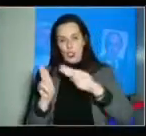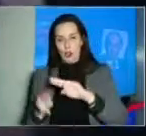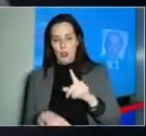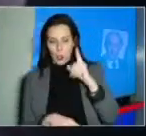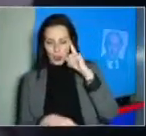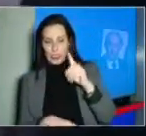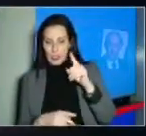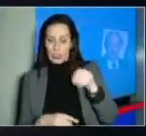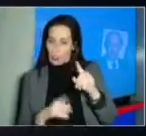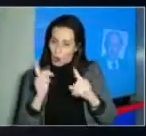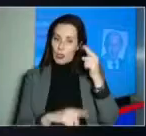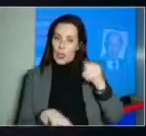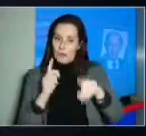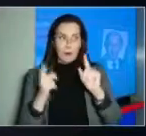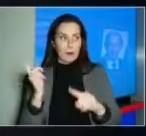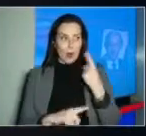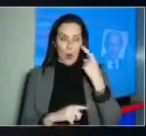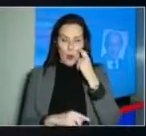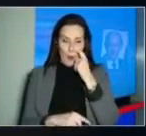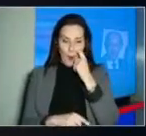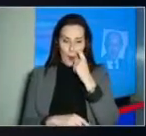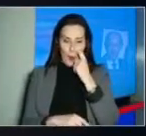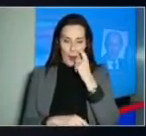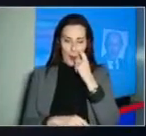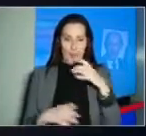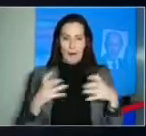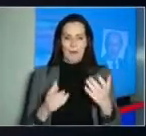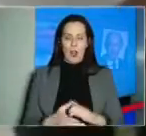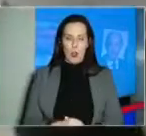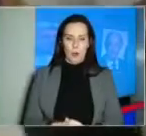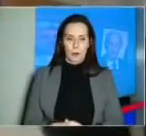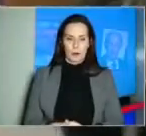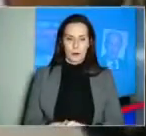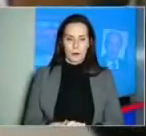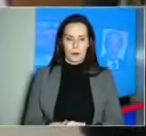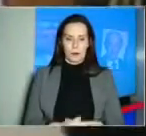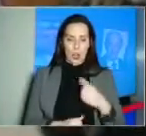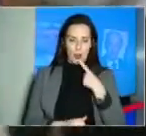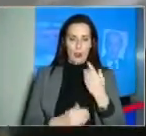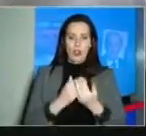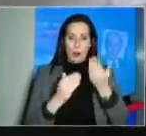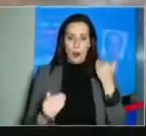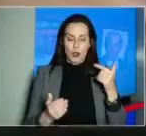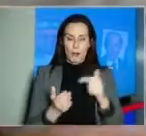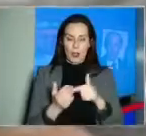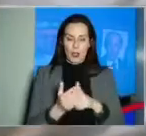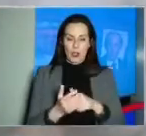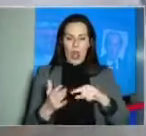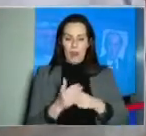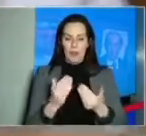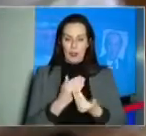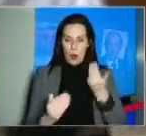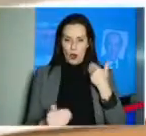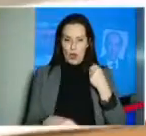אתה יודע, זה קורה, זה לפעמים קורה במפלגות. אתה אומר שמראש, בגלל שהכוונה היא